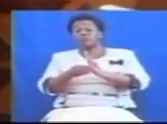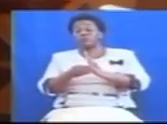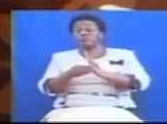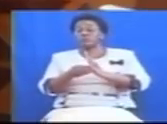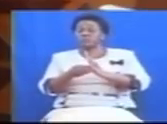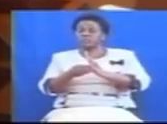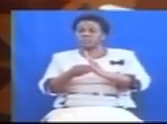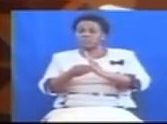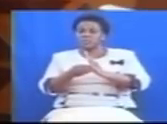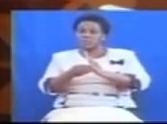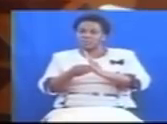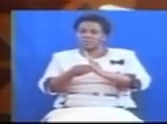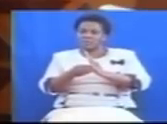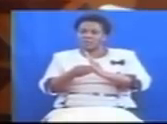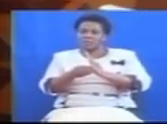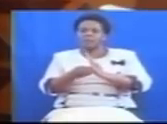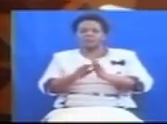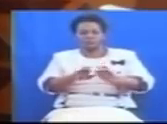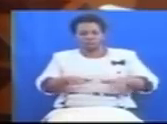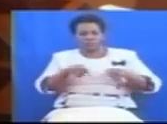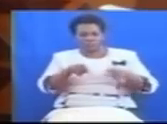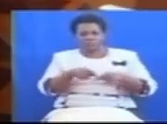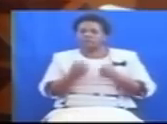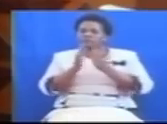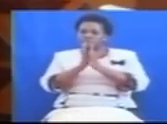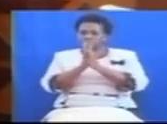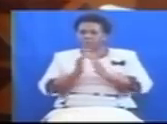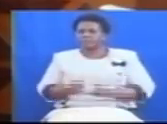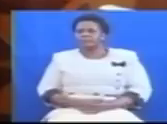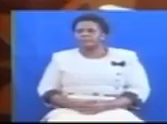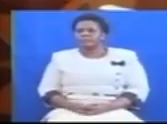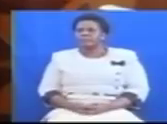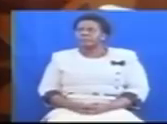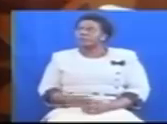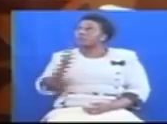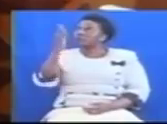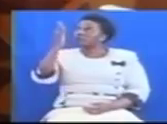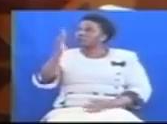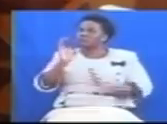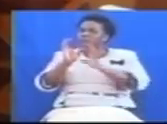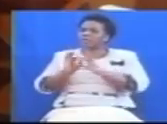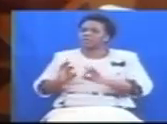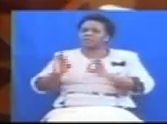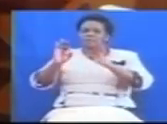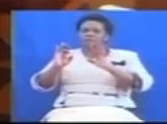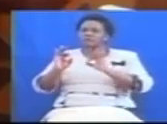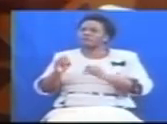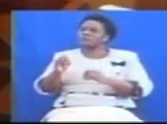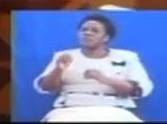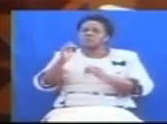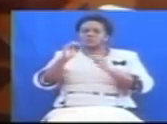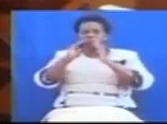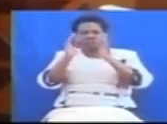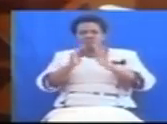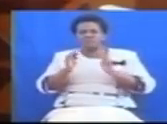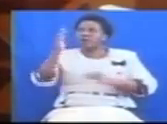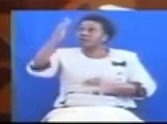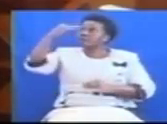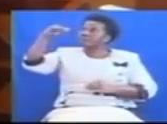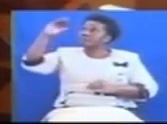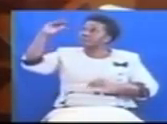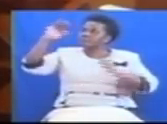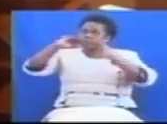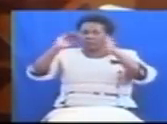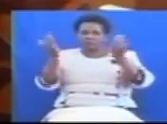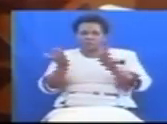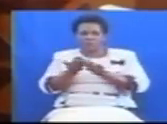Dua ya kuombea nchi yetu na kuliombea bunge. Ewe Mwenyezi Mungu mtukufu, muumba mbingu na dunia, umeweka katika